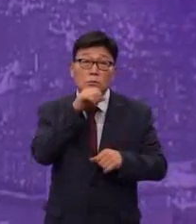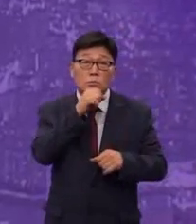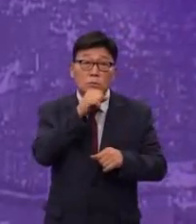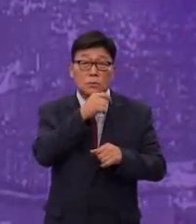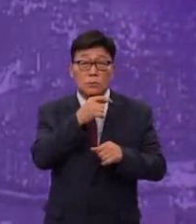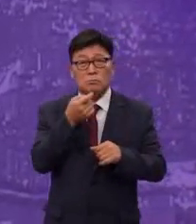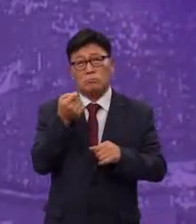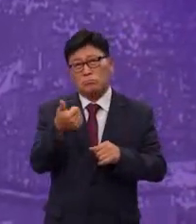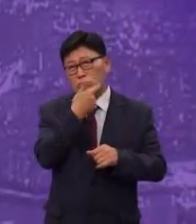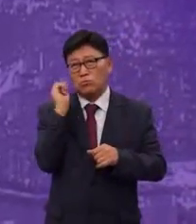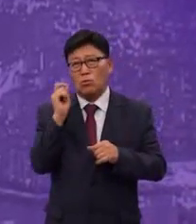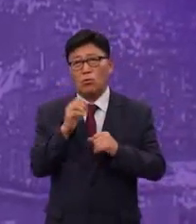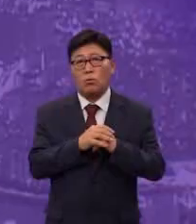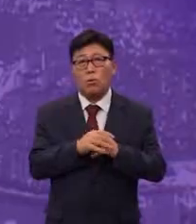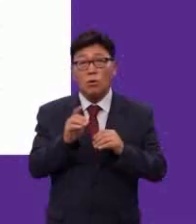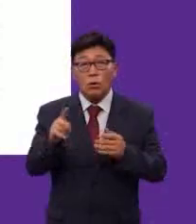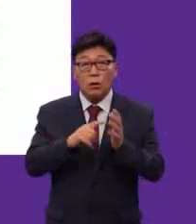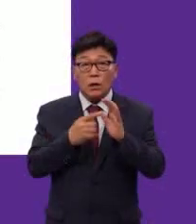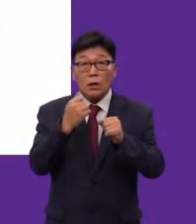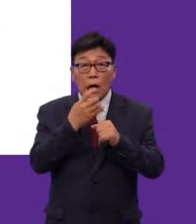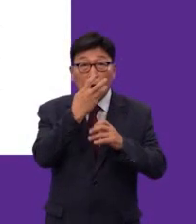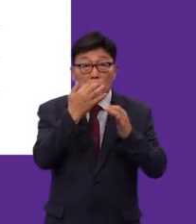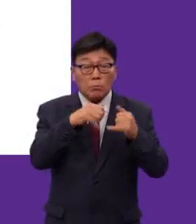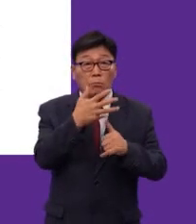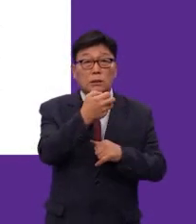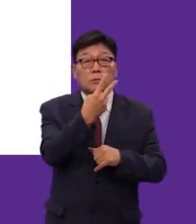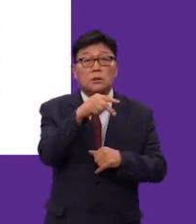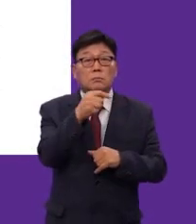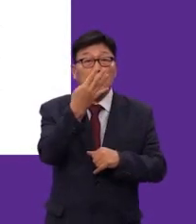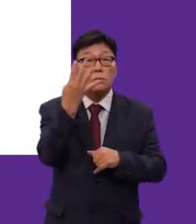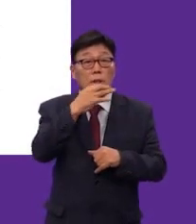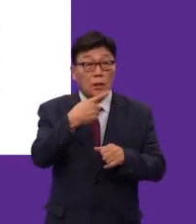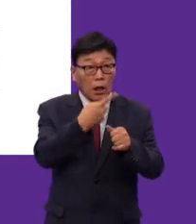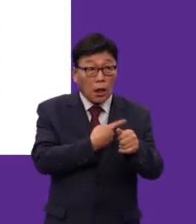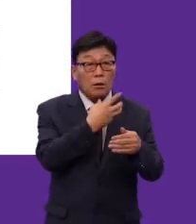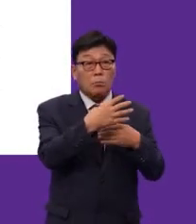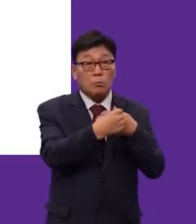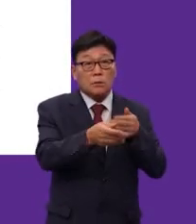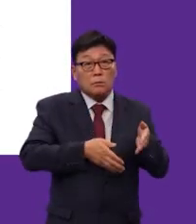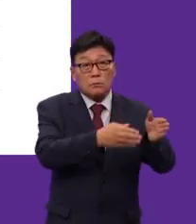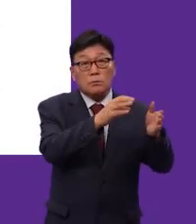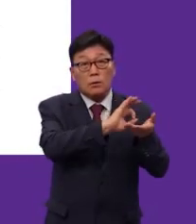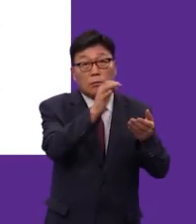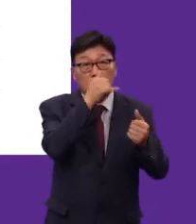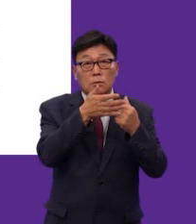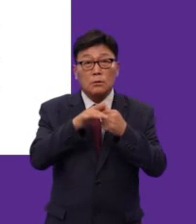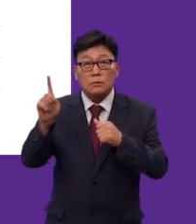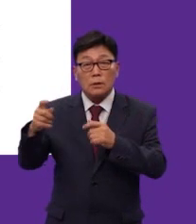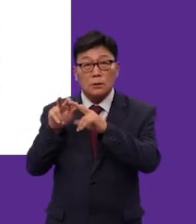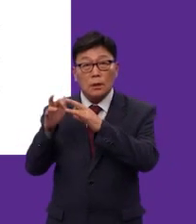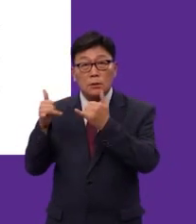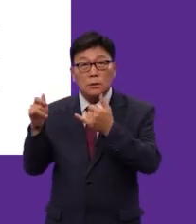이용률은 굉장히 낮게 나타나고 있습니다. 비장애인 중 82.4%가 하이패스 차로를